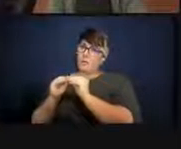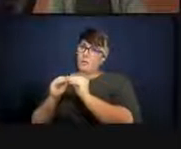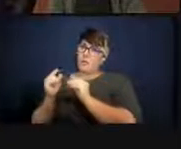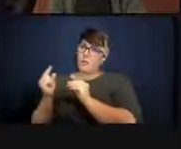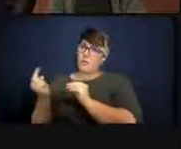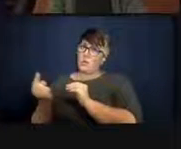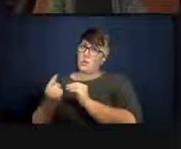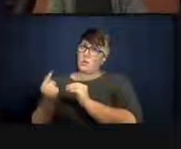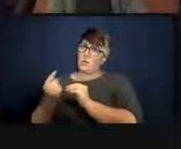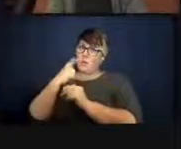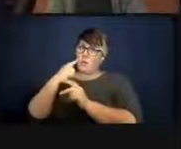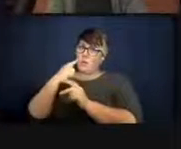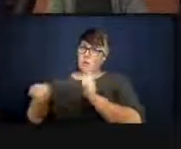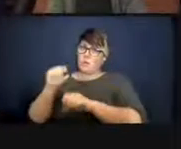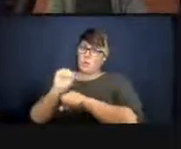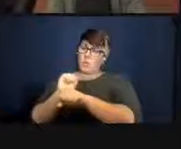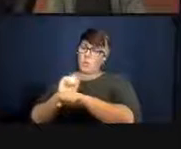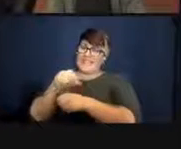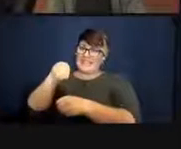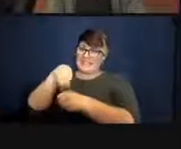ومدارس الجاذبة لأمريكا،